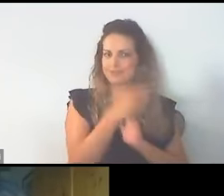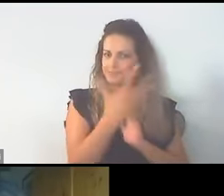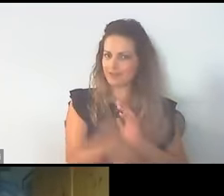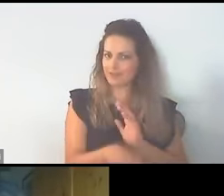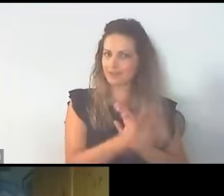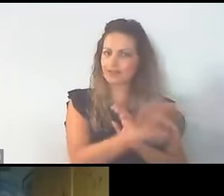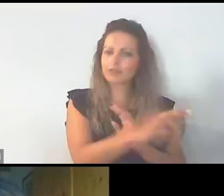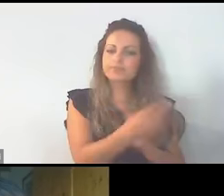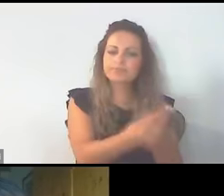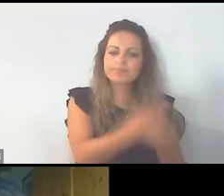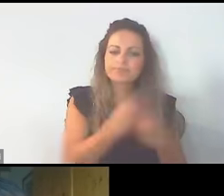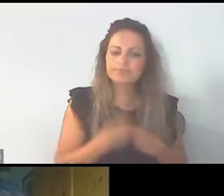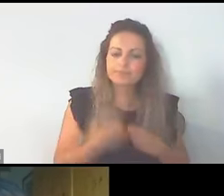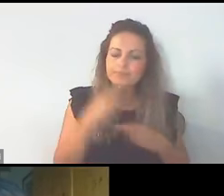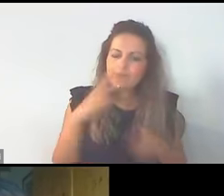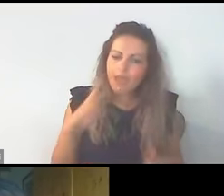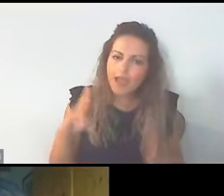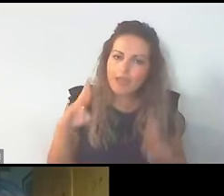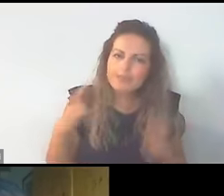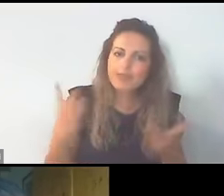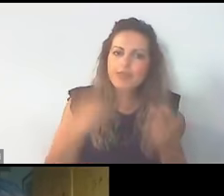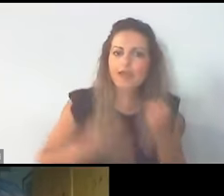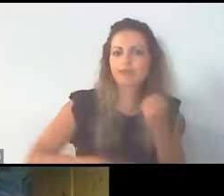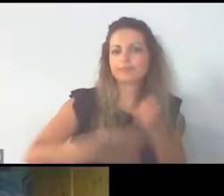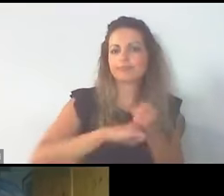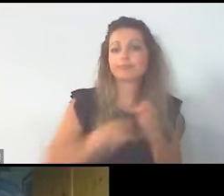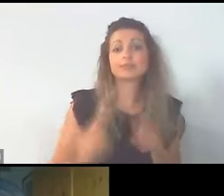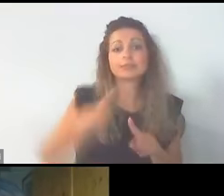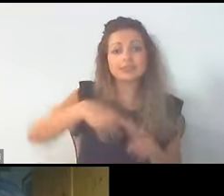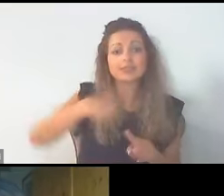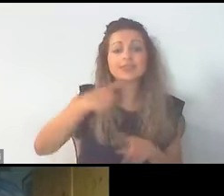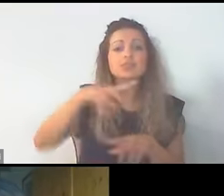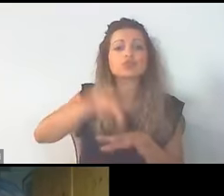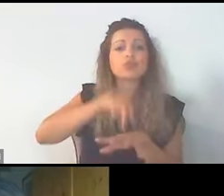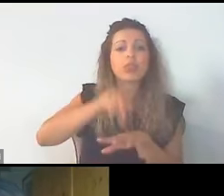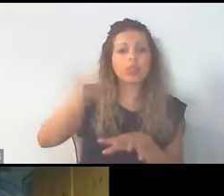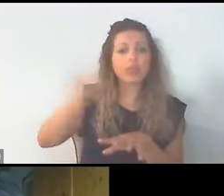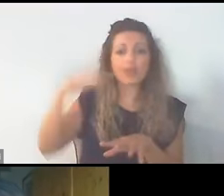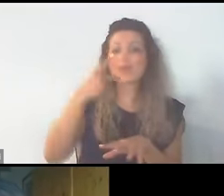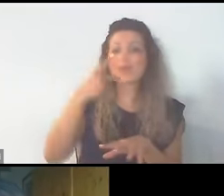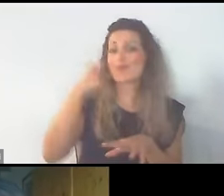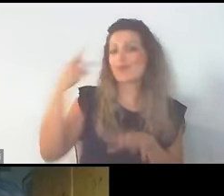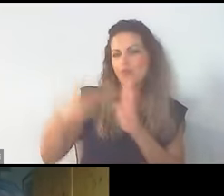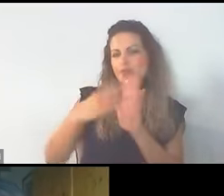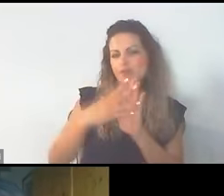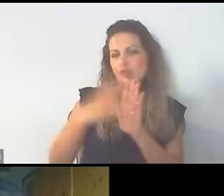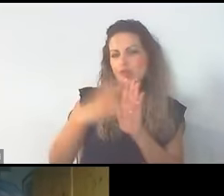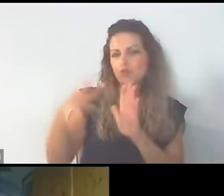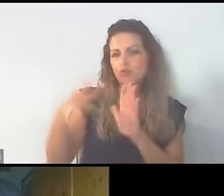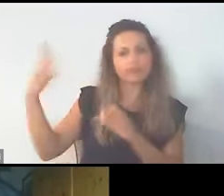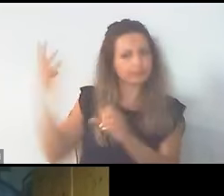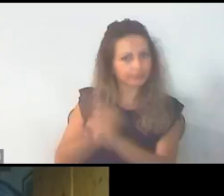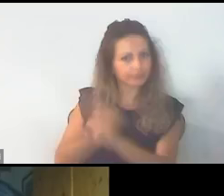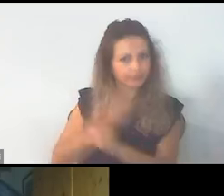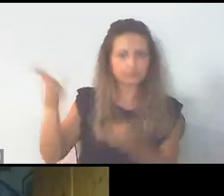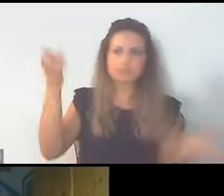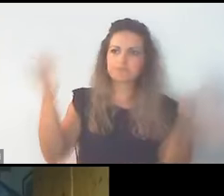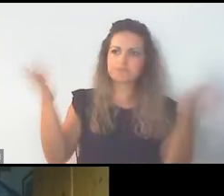και η αλλαγή που επιτεύχθηκε στη Σουηδία δύο χρόνια πριν. Είναι ένα